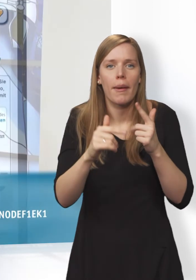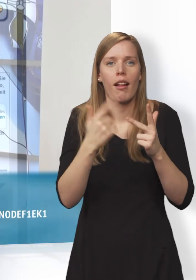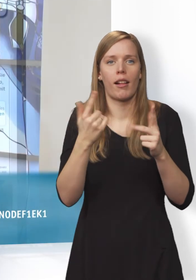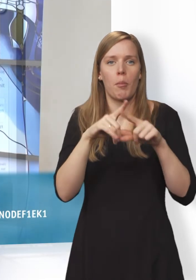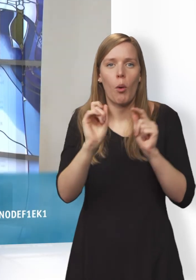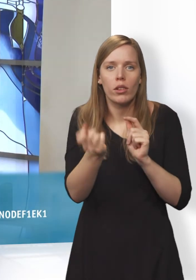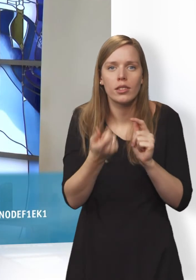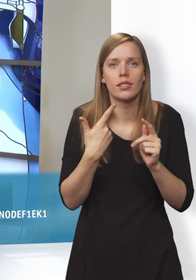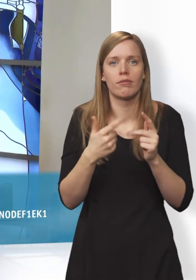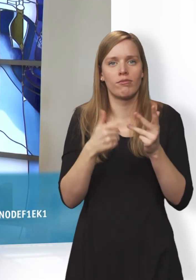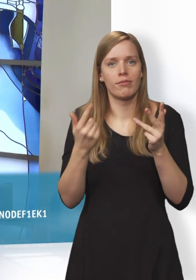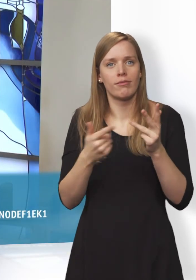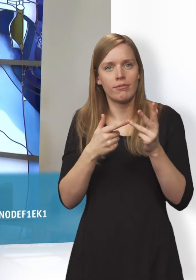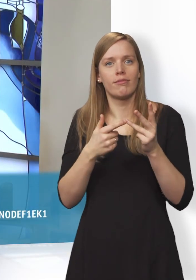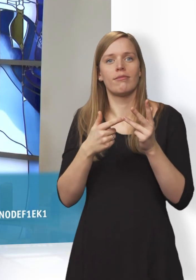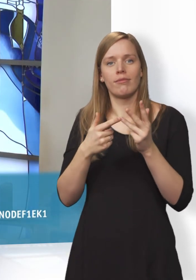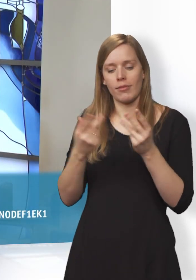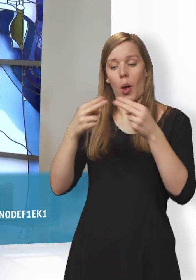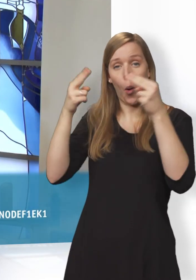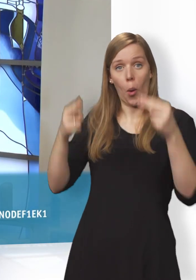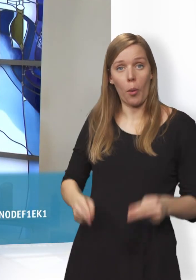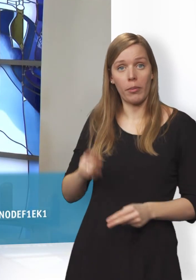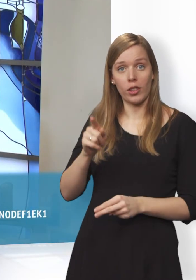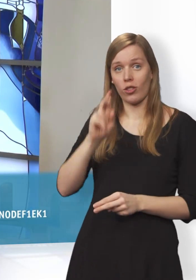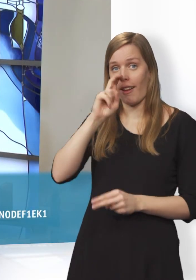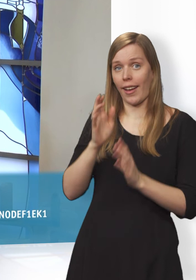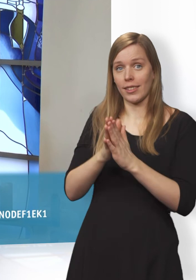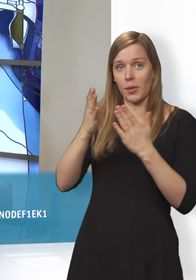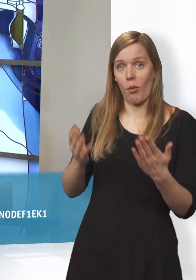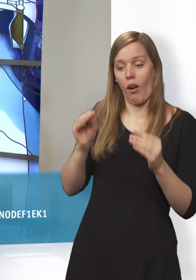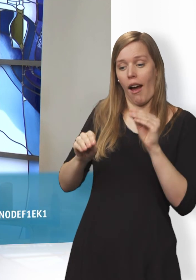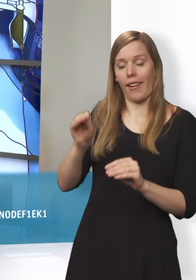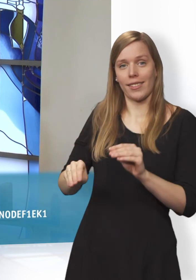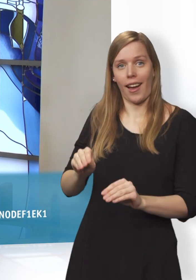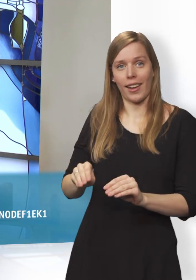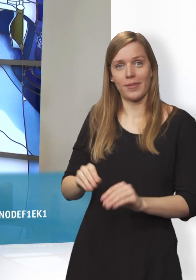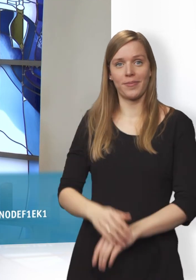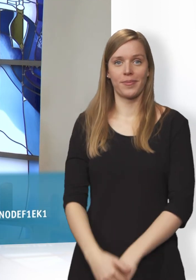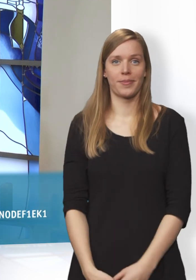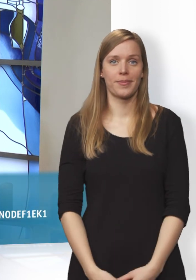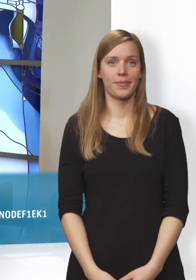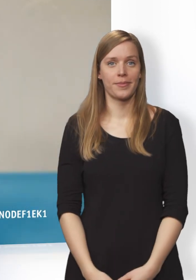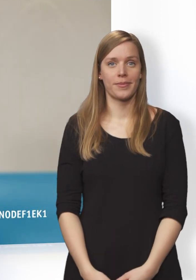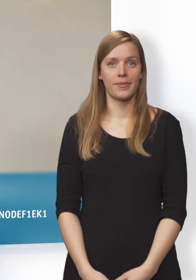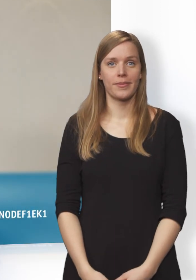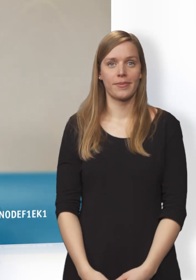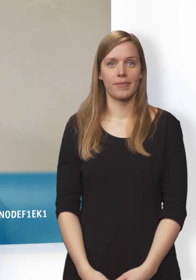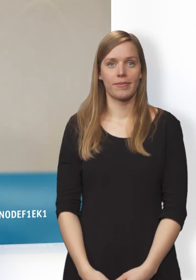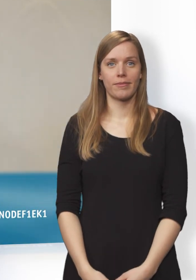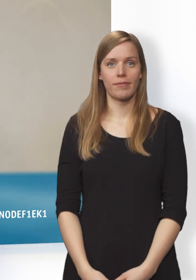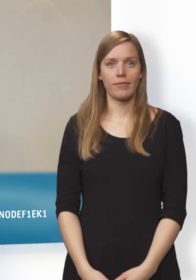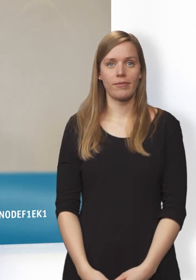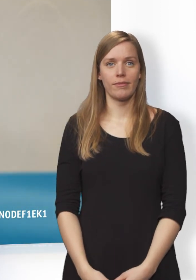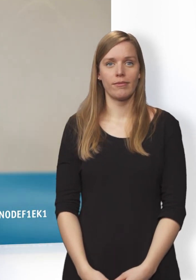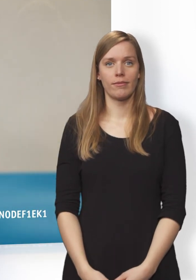zuschriften und auf ihre einträge in unserem gästebuch auf unserer homepage ich